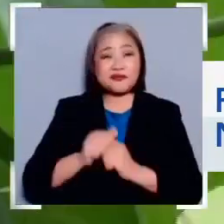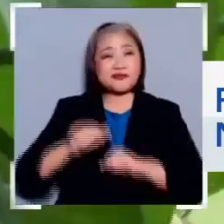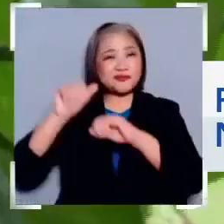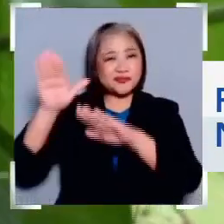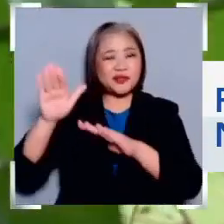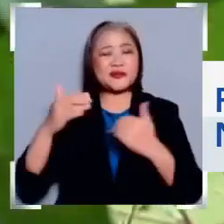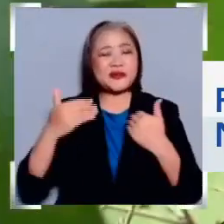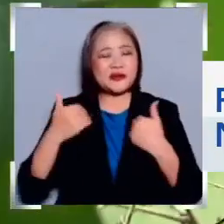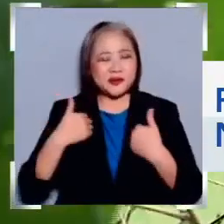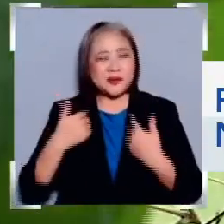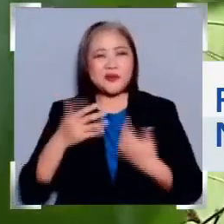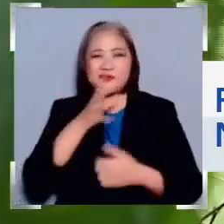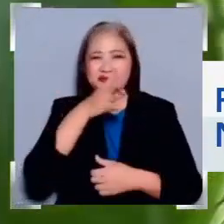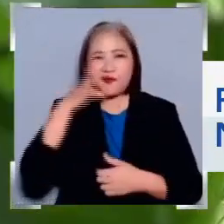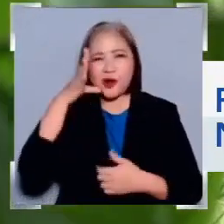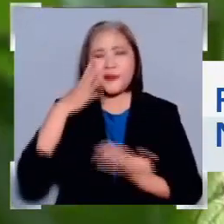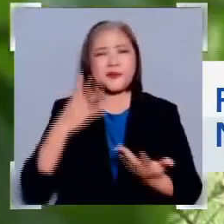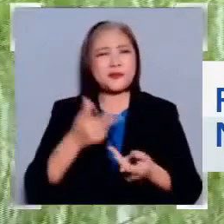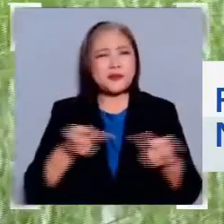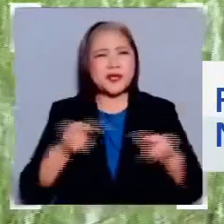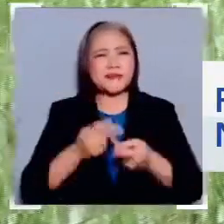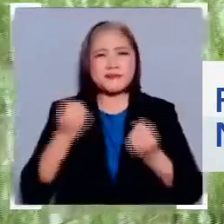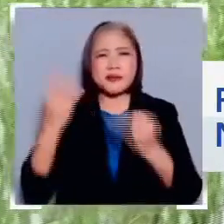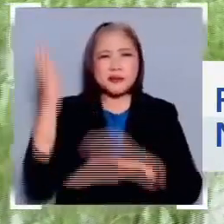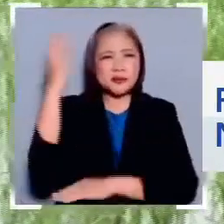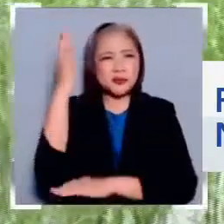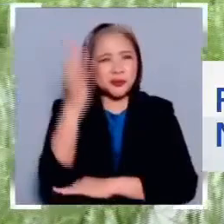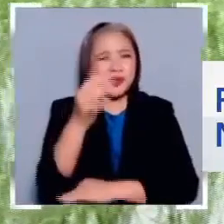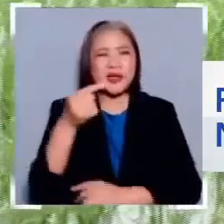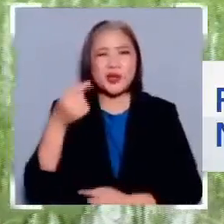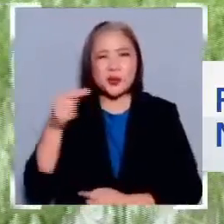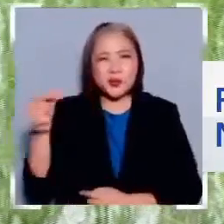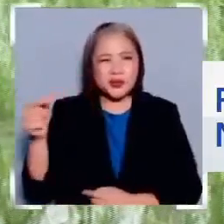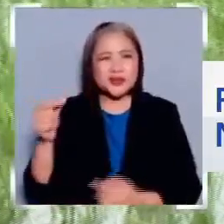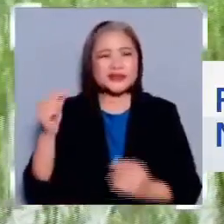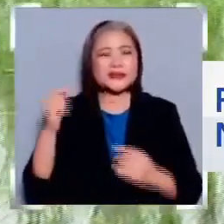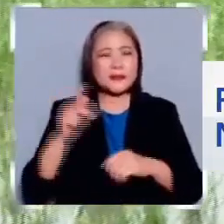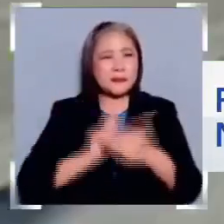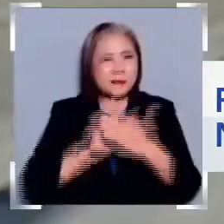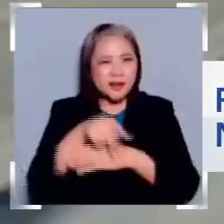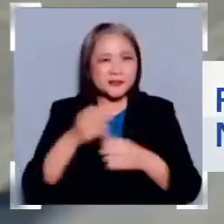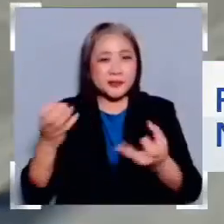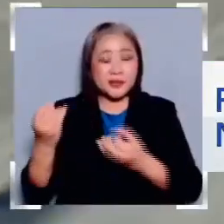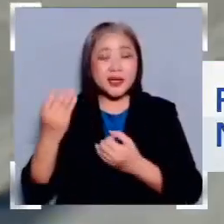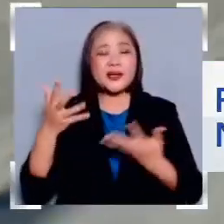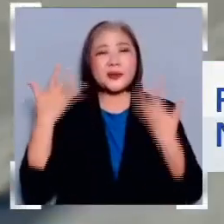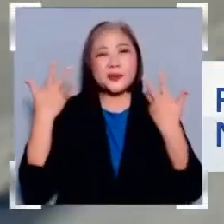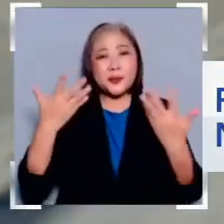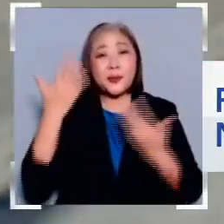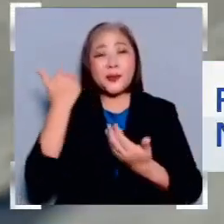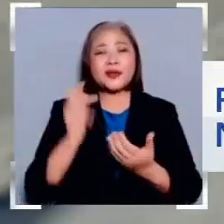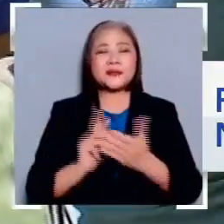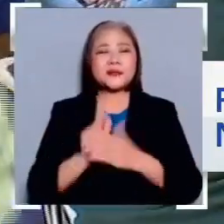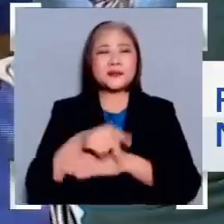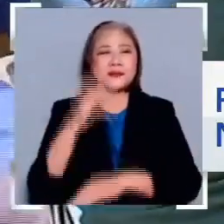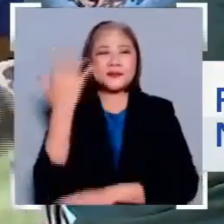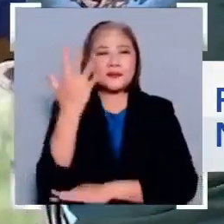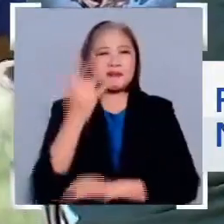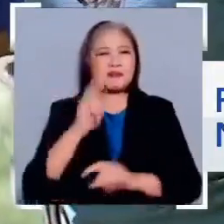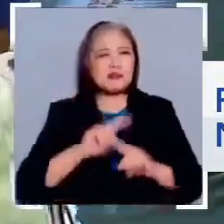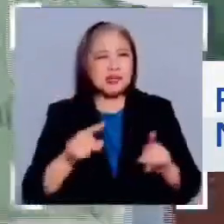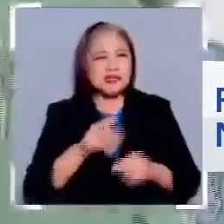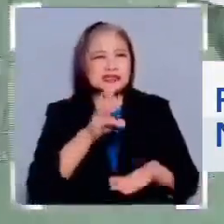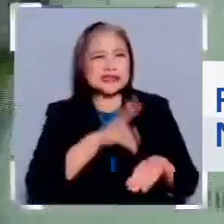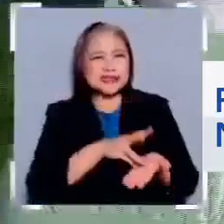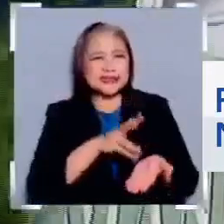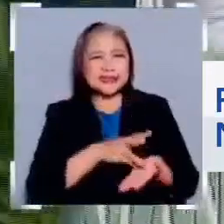kahit saang lugar na mapuno o luntian. Maliwalas kasi dahil sa mga halaman. Pero ang mga nasa lungsod,